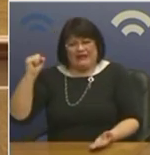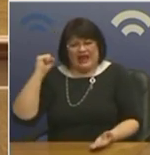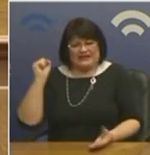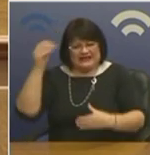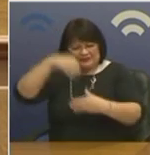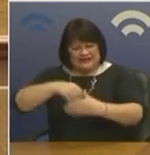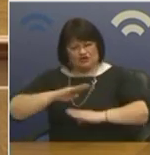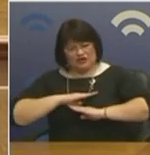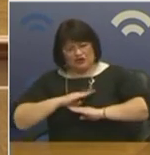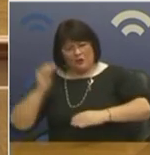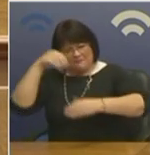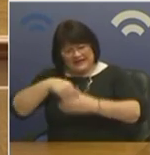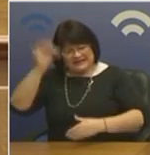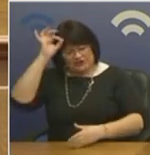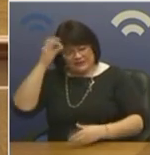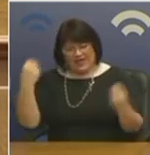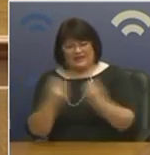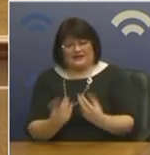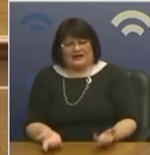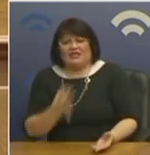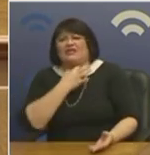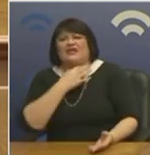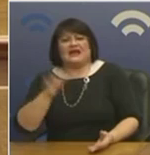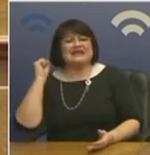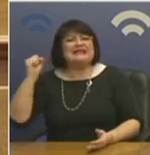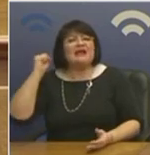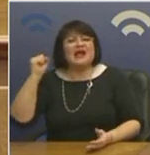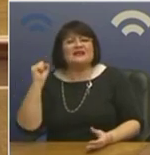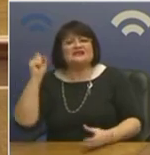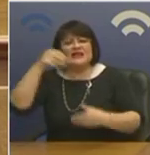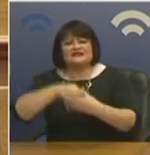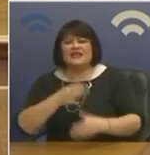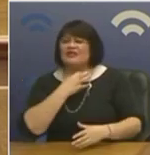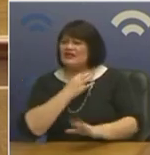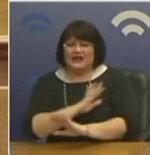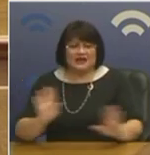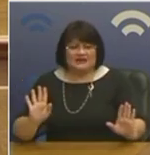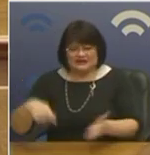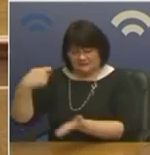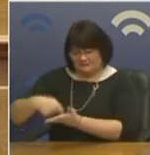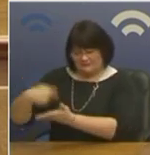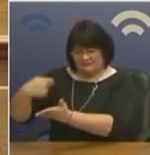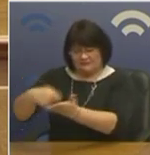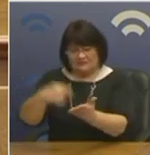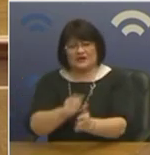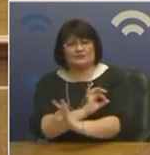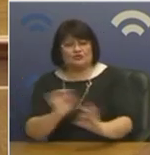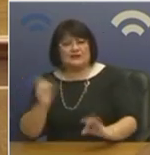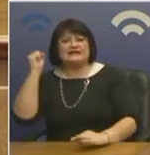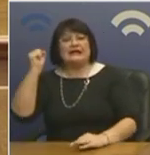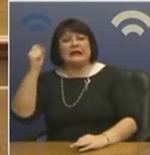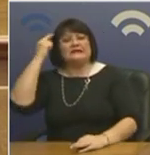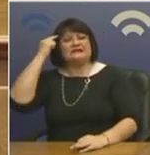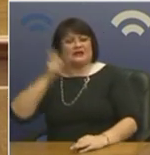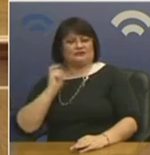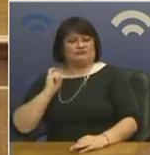στρατό? Εμείς λέμε κάτι άλλο. Δεν χρειάζεται ο συνδικαλισμός αν αυτοί οι άνθρωποι πληρώνονται καλά. Πληρώνονται πολύ καλά και έχουν